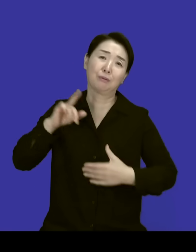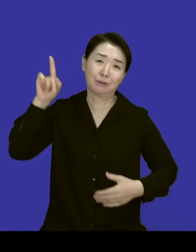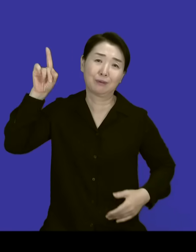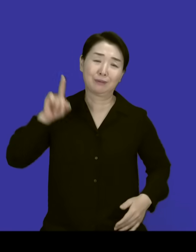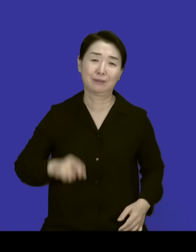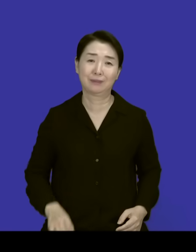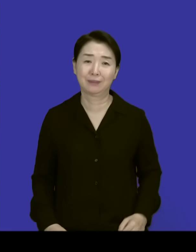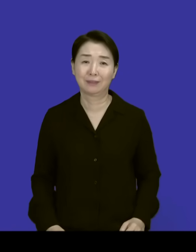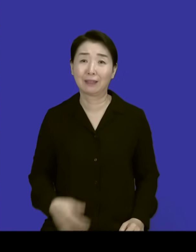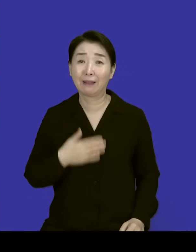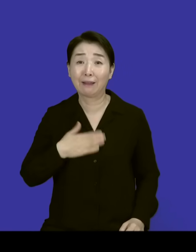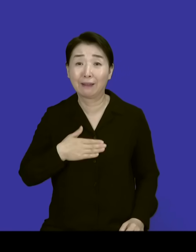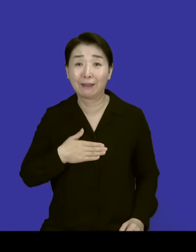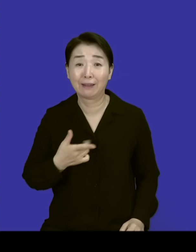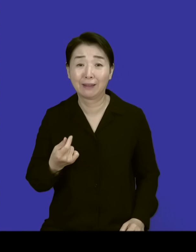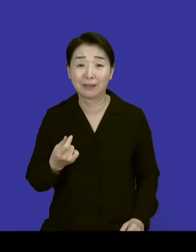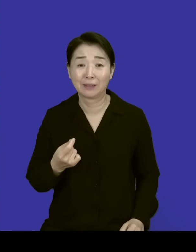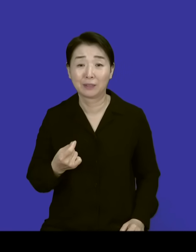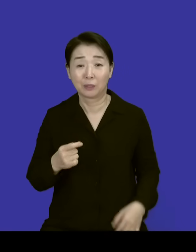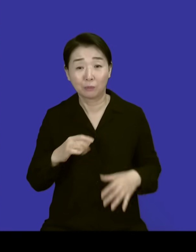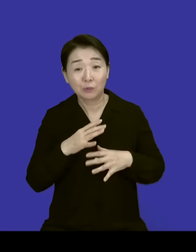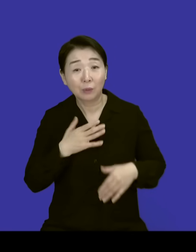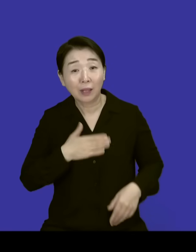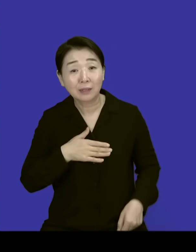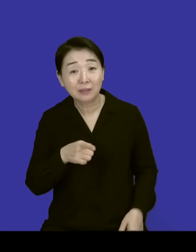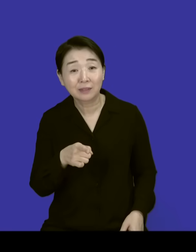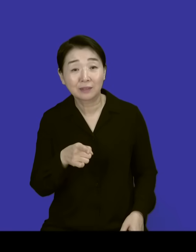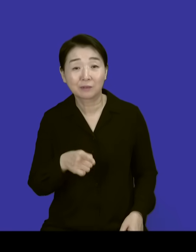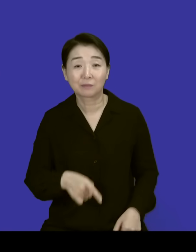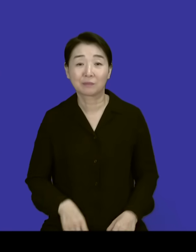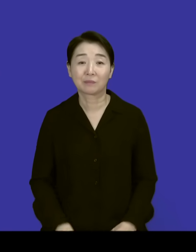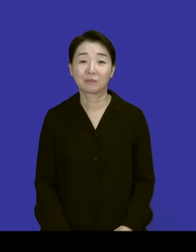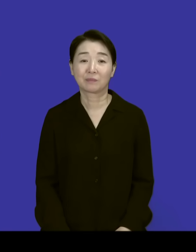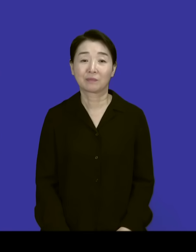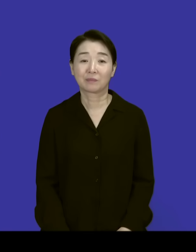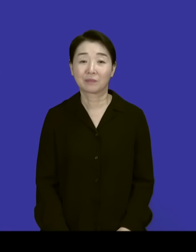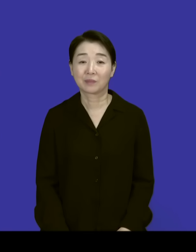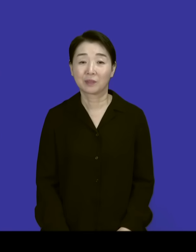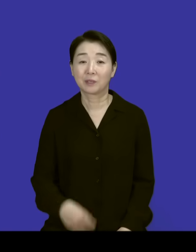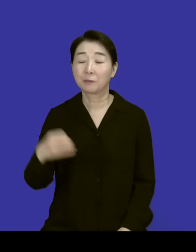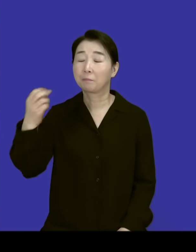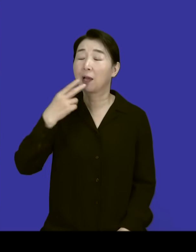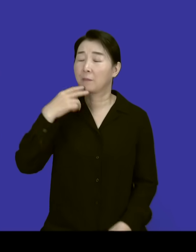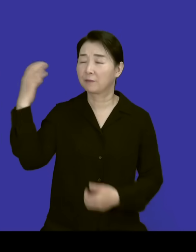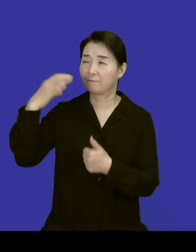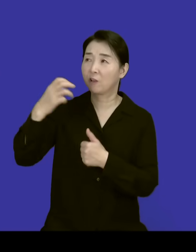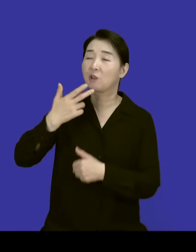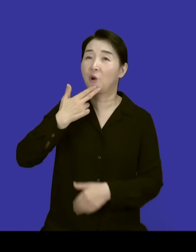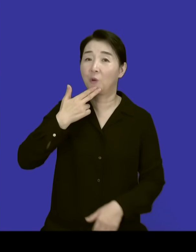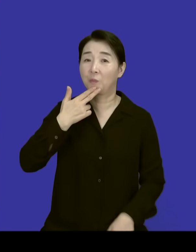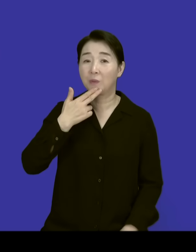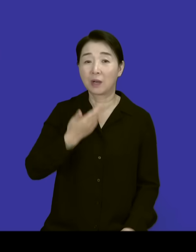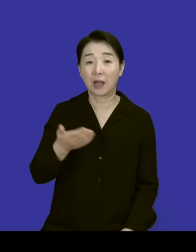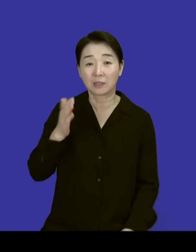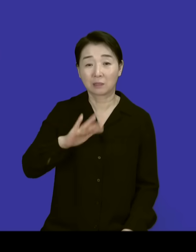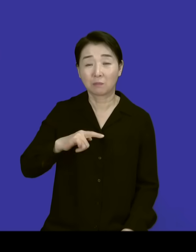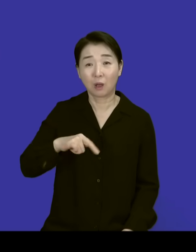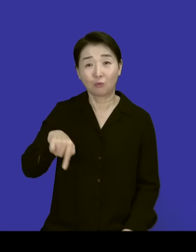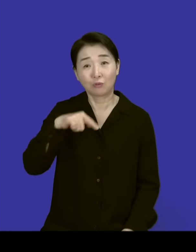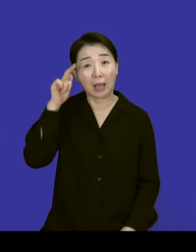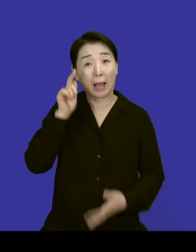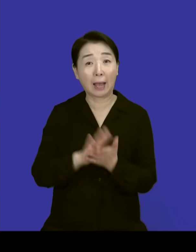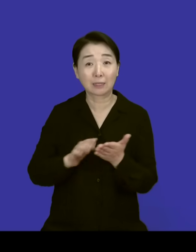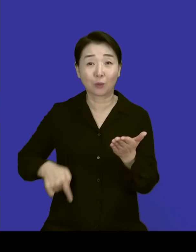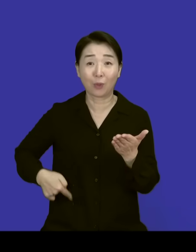아니 진짜로 아시잖아요. 예, 예. 아니 진짜 엄청 무서우신 분이잖아요. 저도 늘 말 한마디도 안 하고 혼내지도 않는데도 우리를